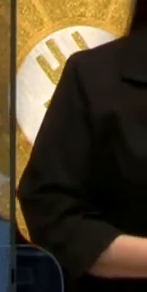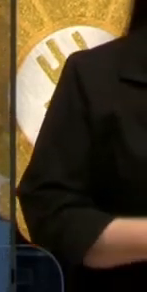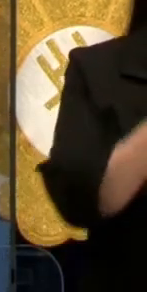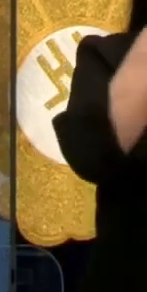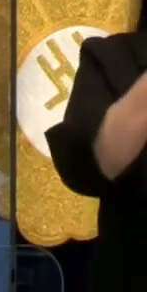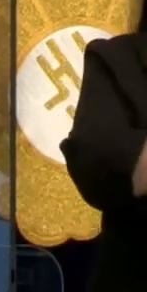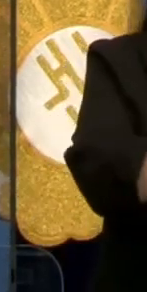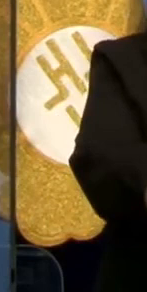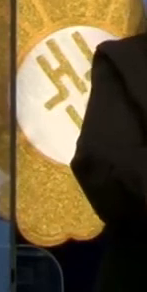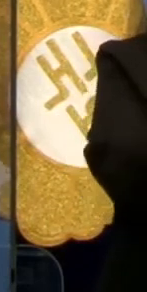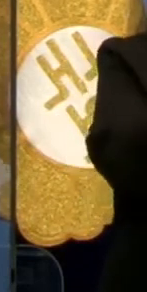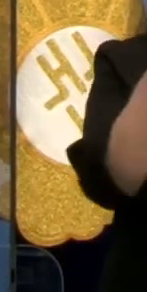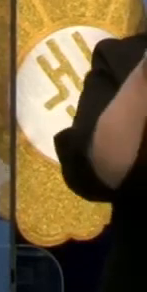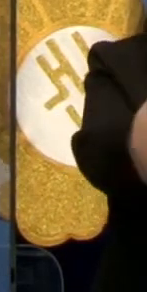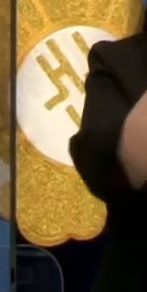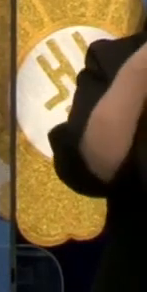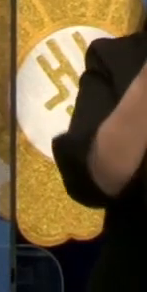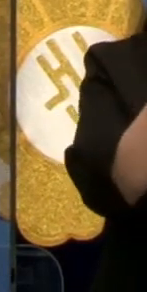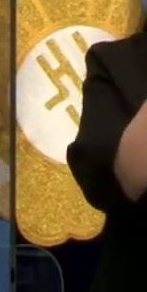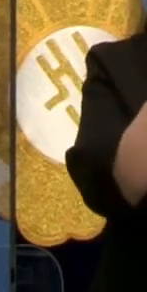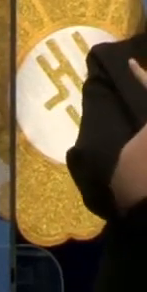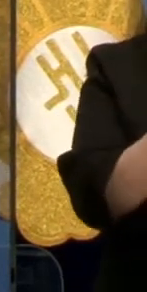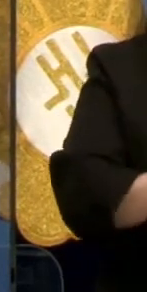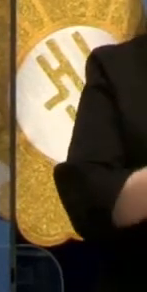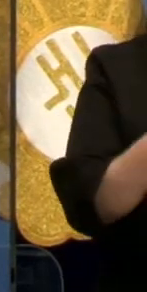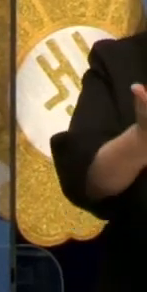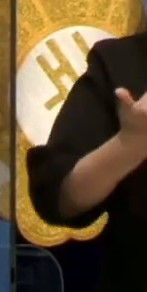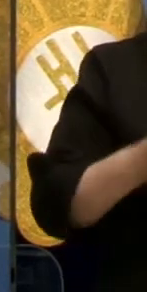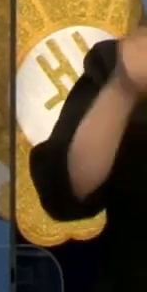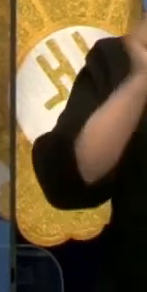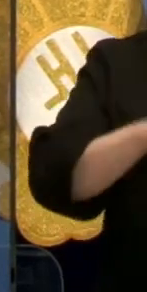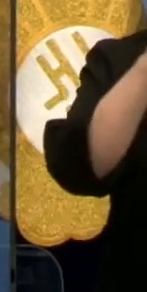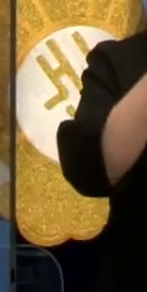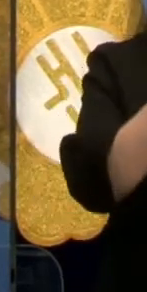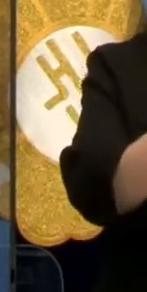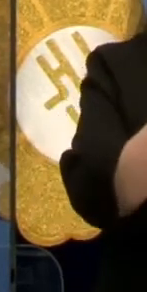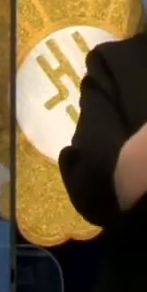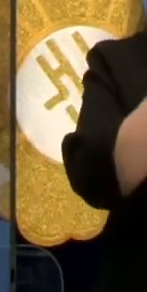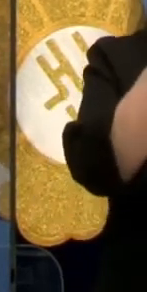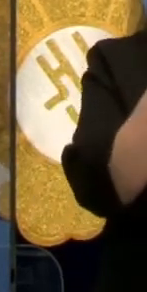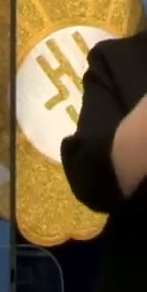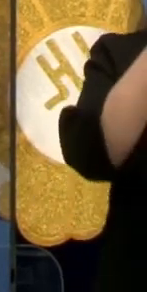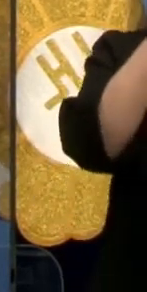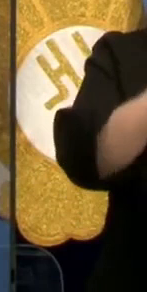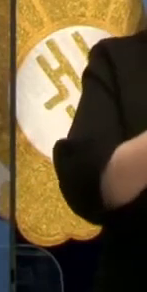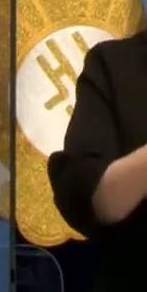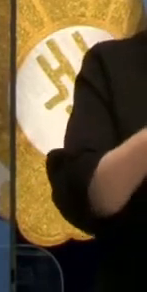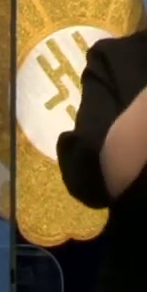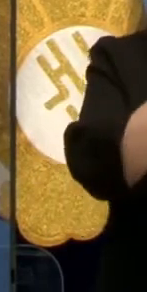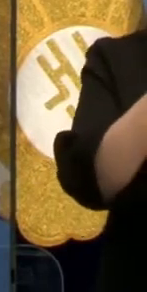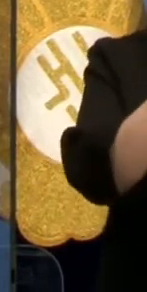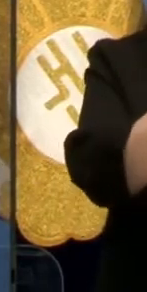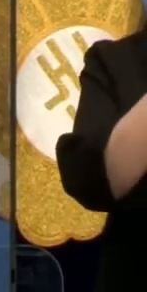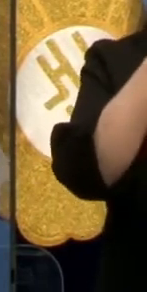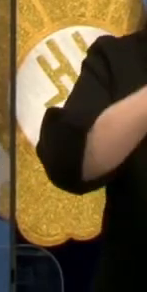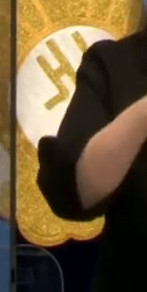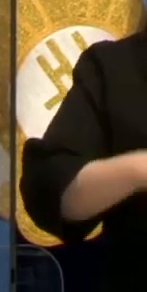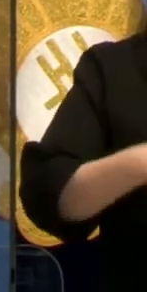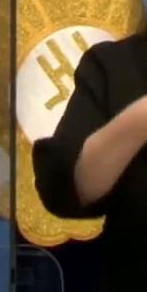네, 정의당 수석 대변인 이동영입니다. 조금 전에 있었던 김경수 경남 도지사 대법원 유죄 선고 관련해서 브리핑